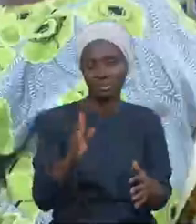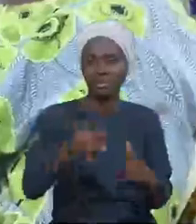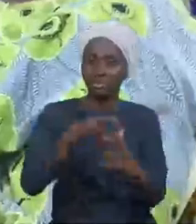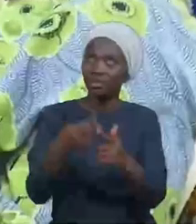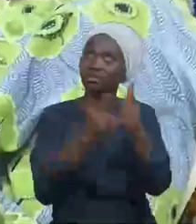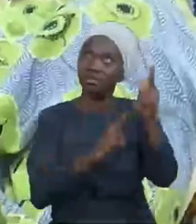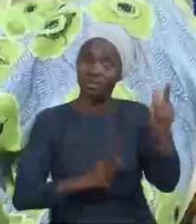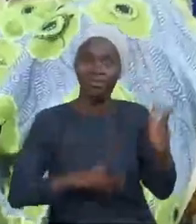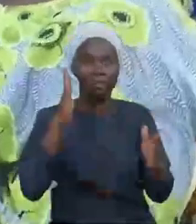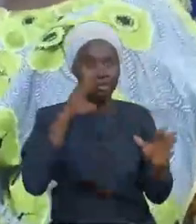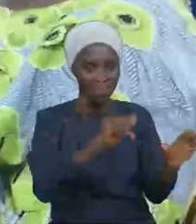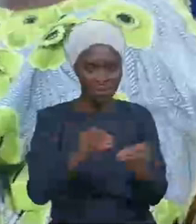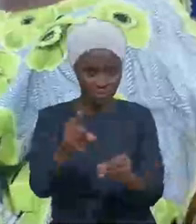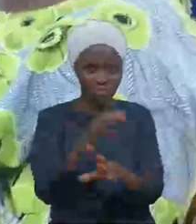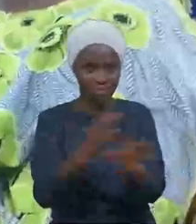tout régler.